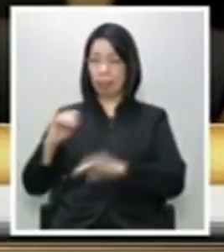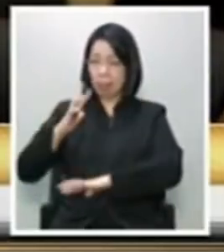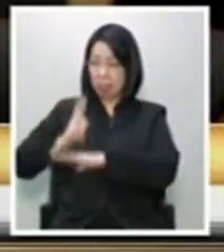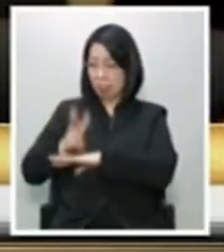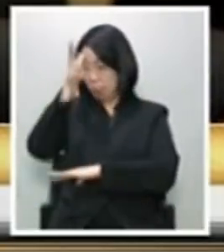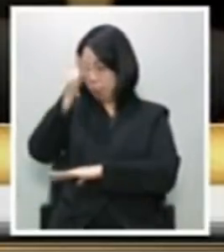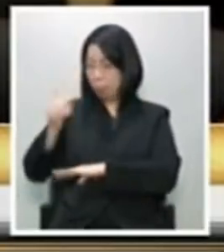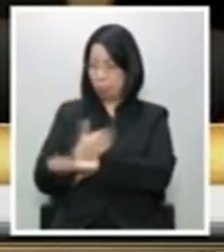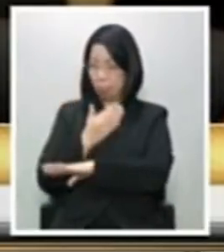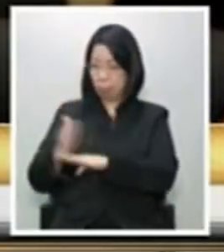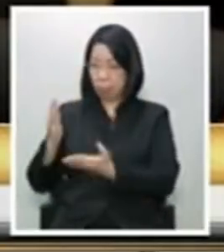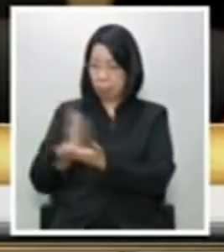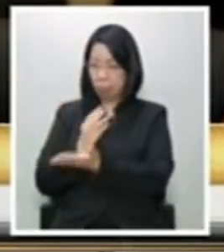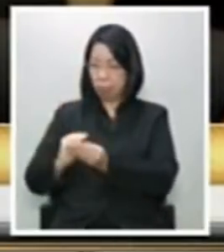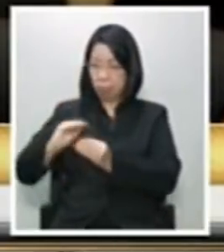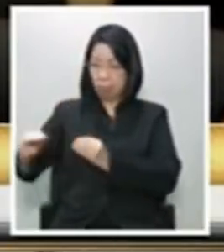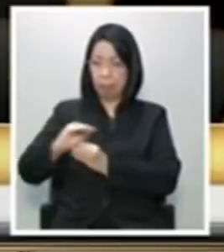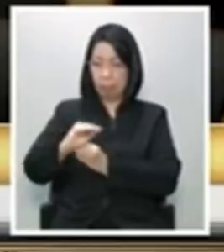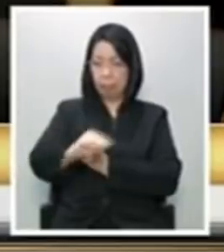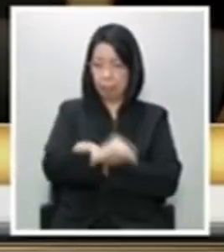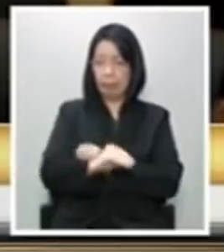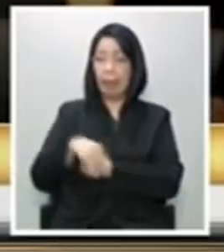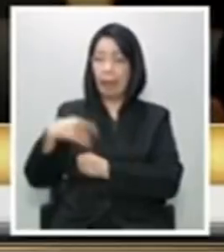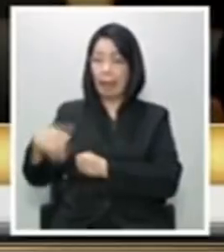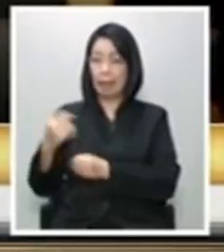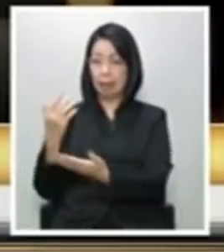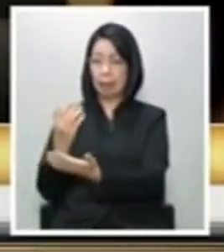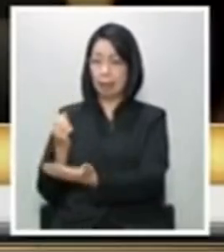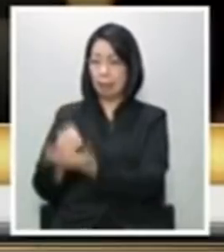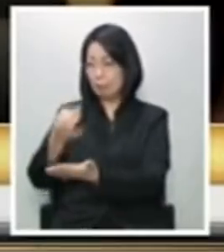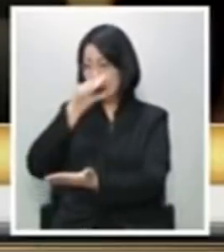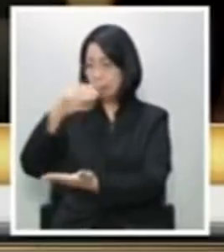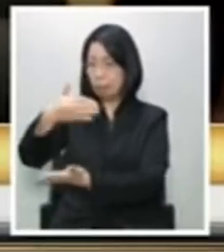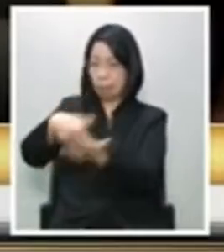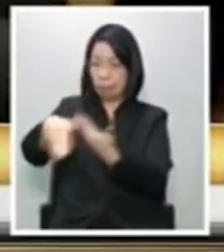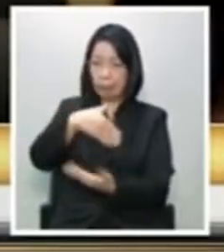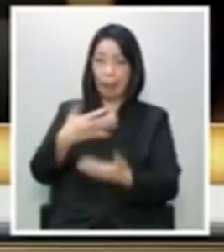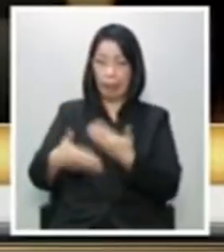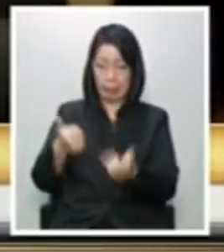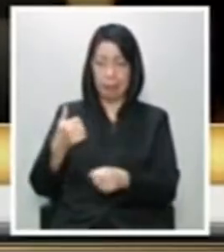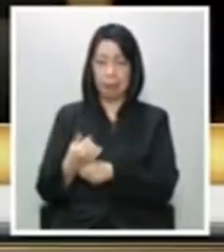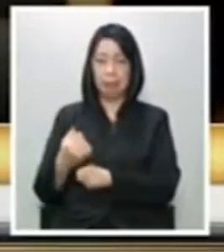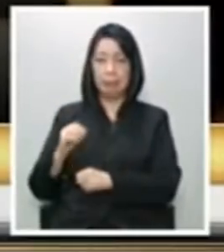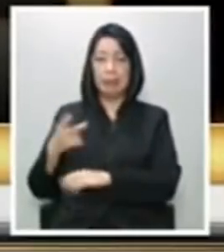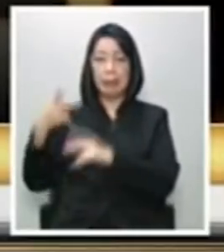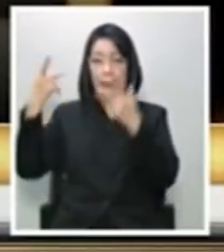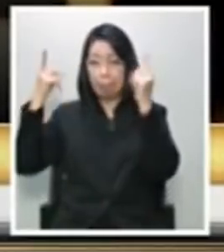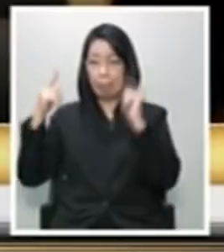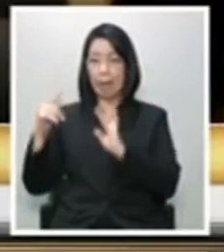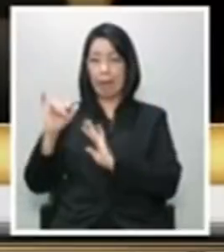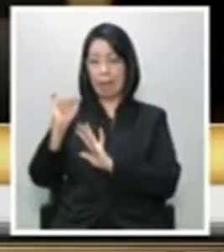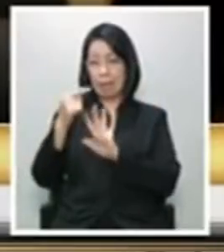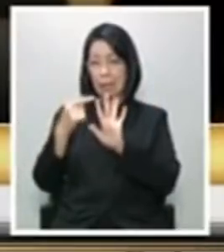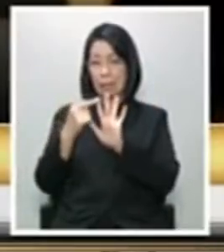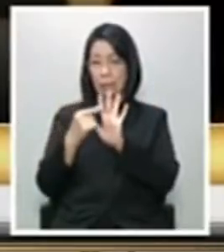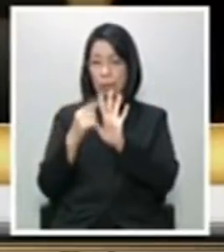มให้กลายเป็นป่าเศรษฐกิจนั่นคือจุดเริ่มต้นของการปลูกยูคาลิปตัสนั่นคือจุดเริ่มต้นของการปลูก